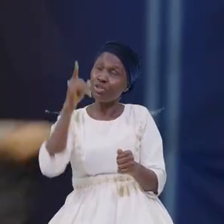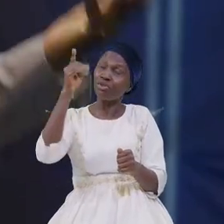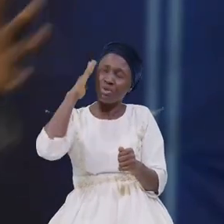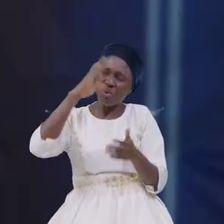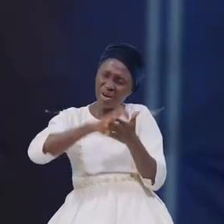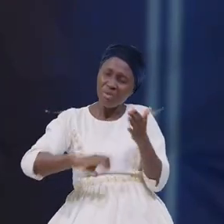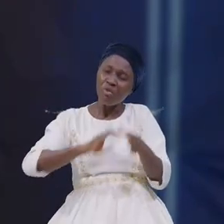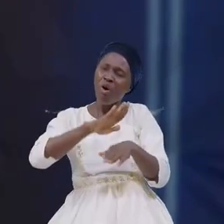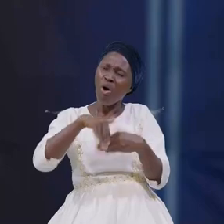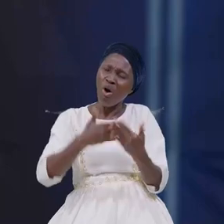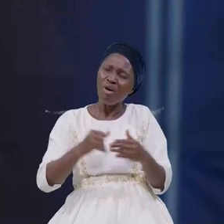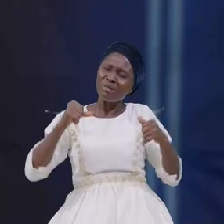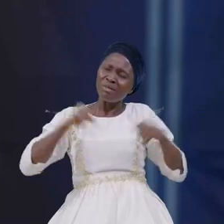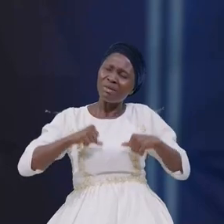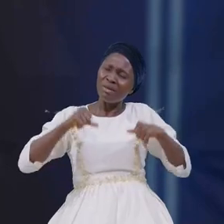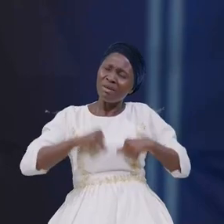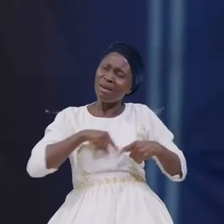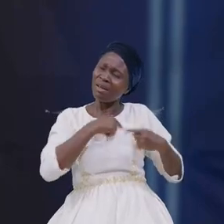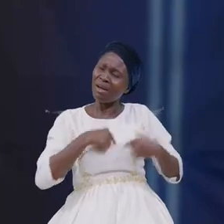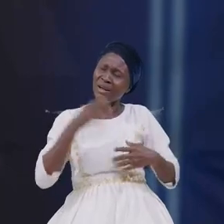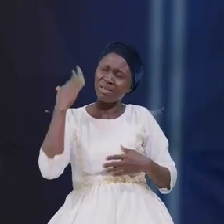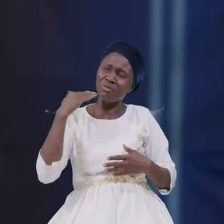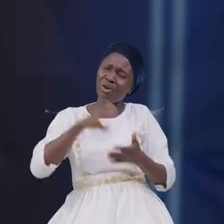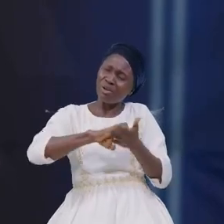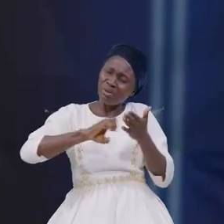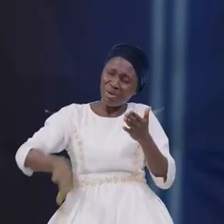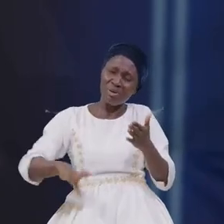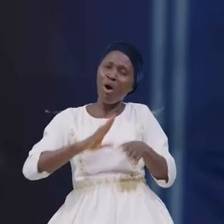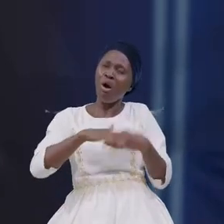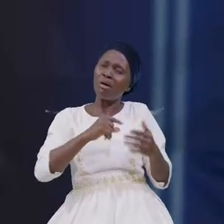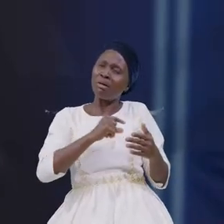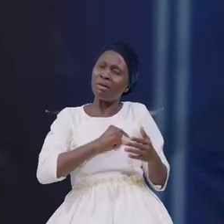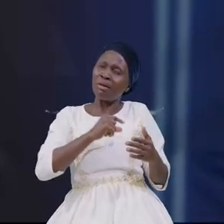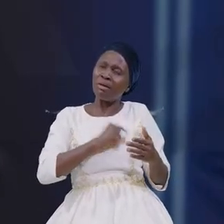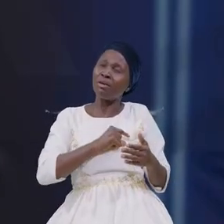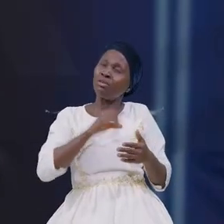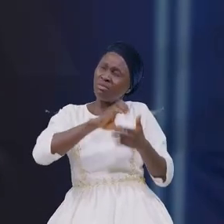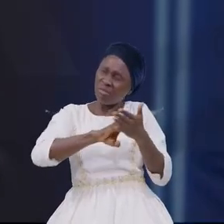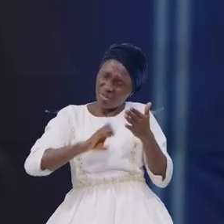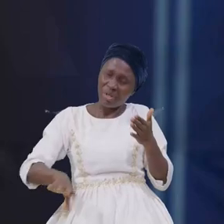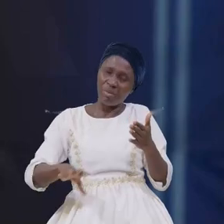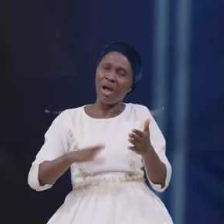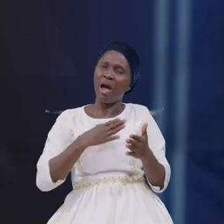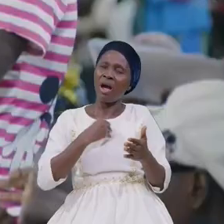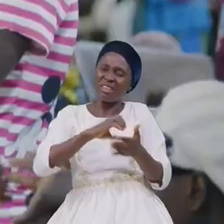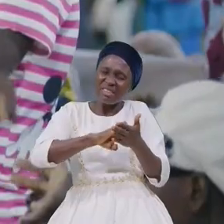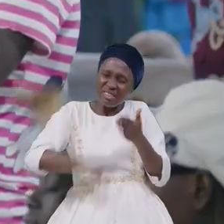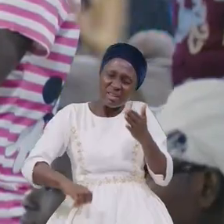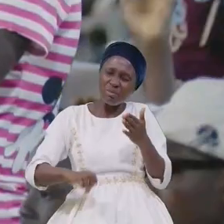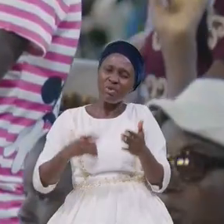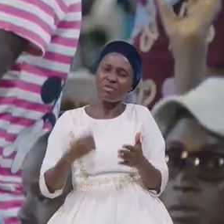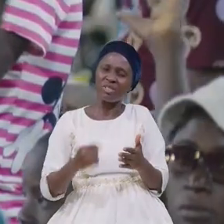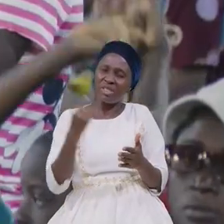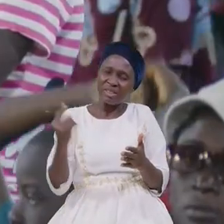toute condamnation. Élimine toute mauvaise chose et ôte